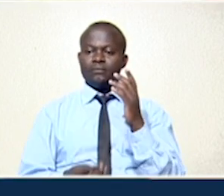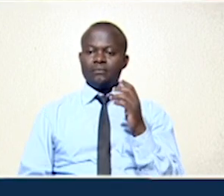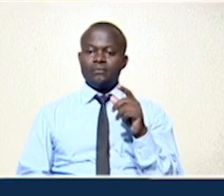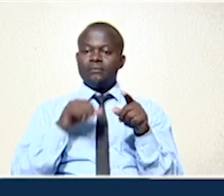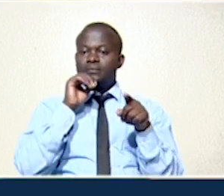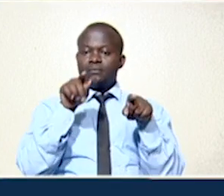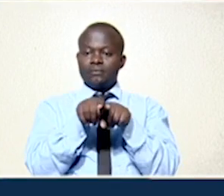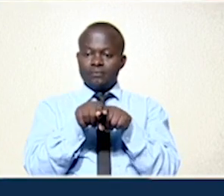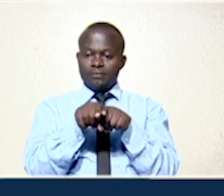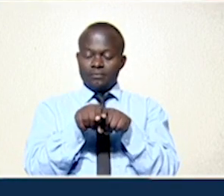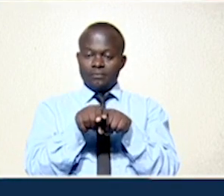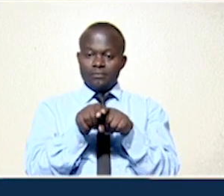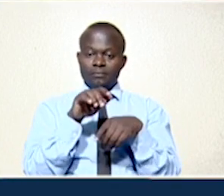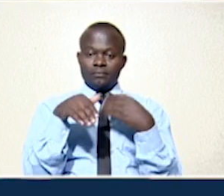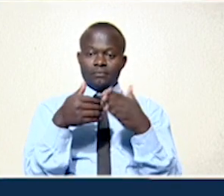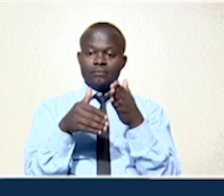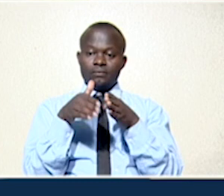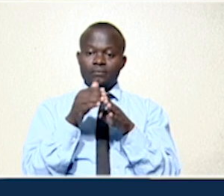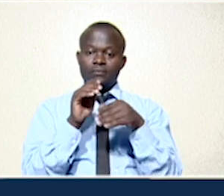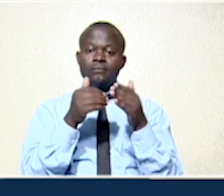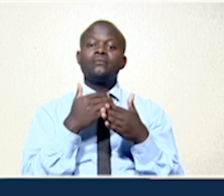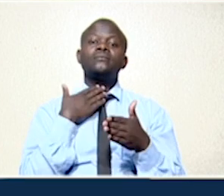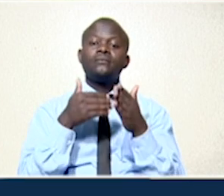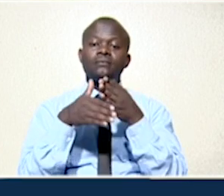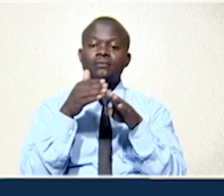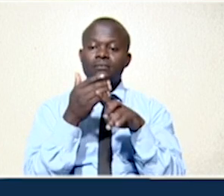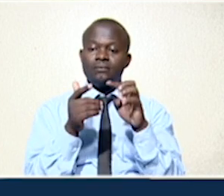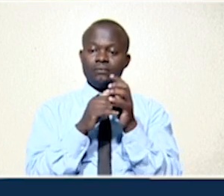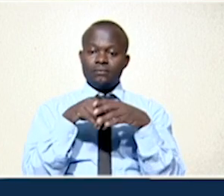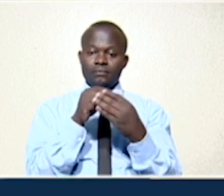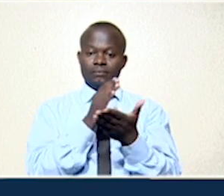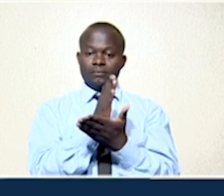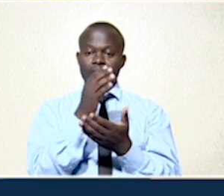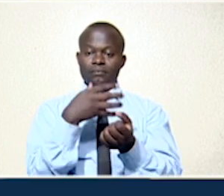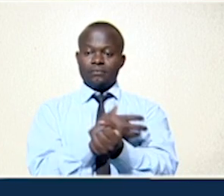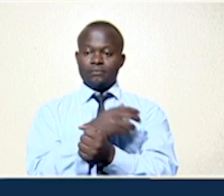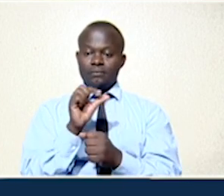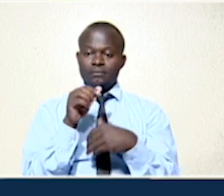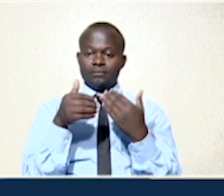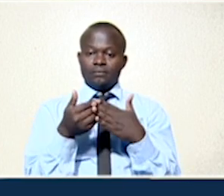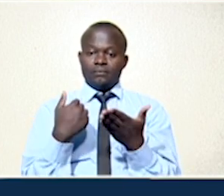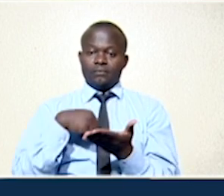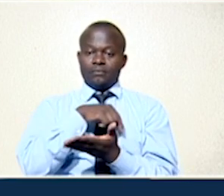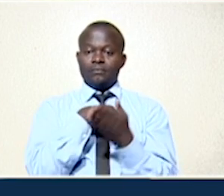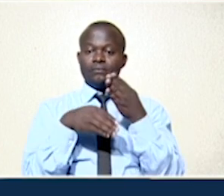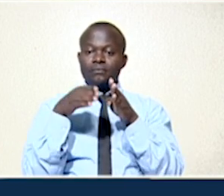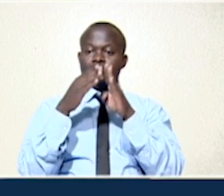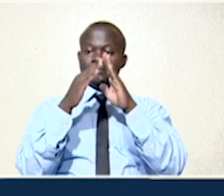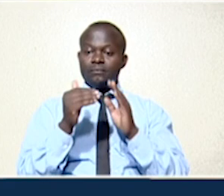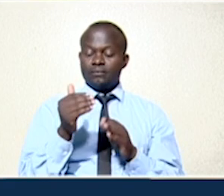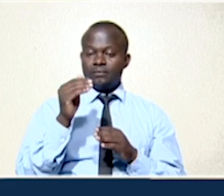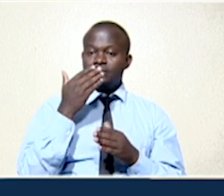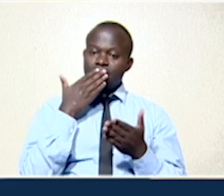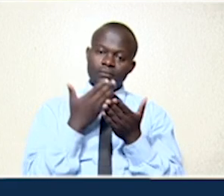nk'aho twubaka gusa twubakira abashaka kugura, kandi mu by'ukuri yenda ubushobozi bukiri no hasi, ahubwo tukubaka n'inzu nziza zo